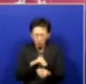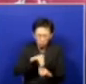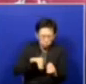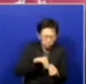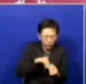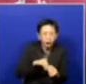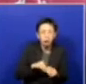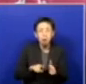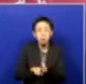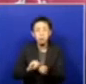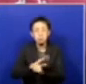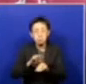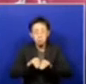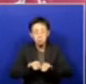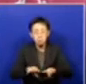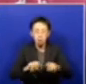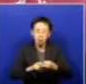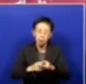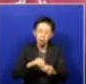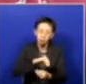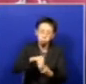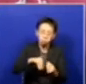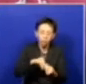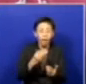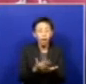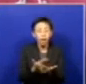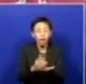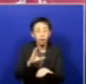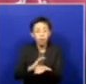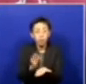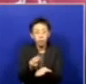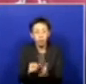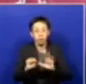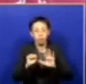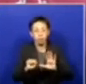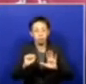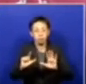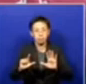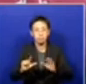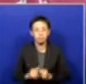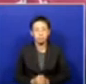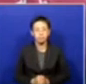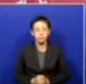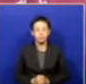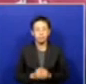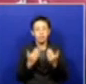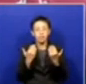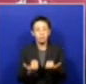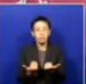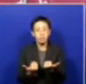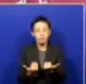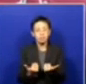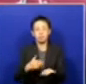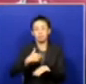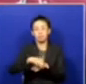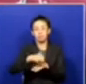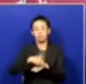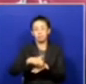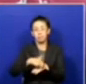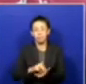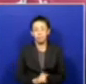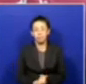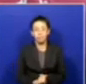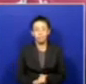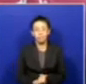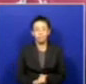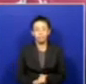ควิด -19 ในวงเงิน 500,000 ล้านบาทค่ะท่านประธานคะวันนี้เรามาดูความจริงกันค่ะว่าความหมายแล้ว